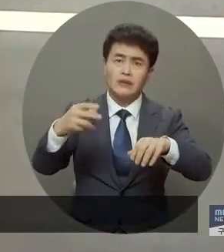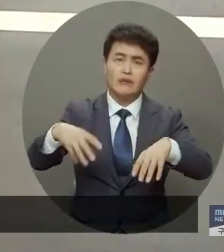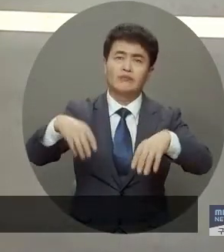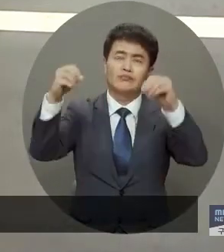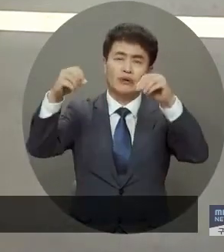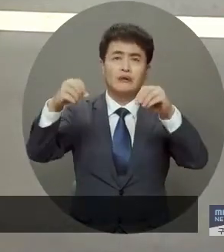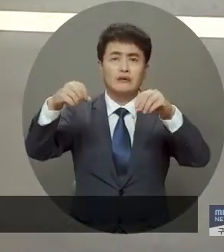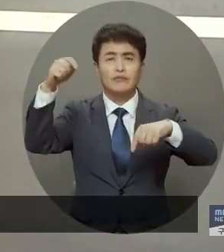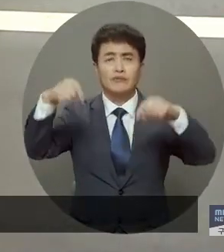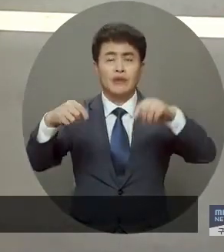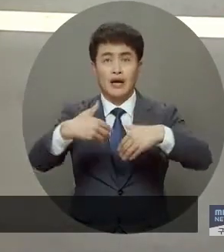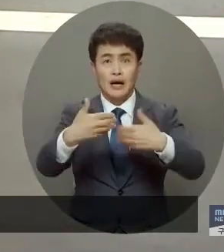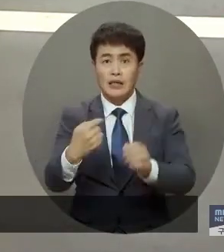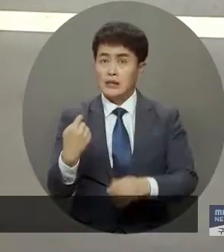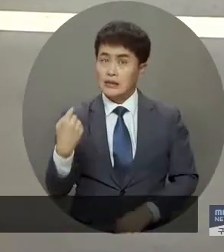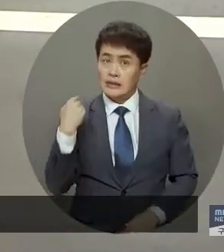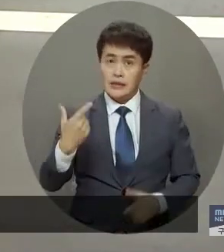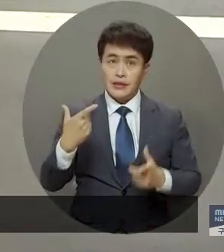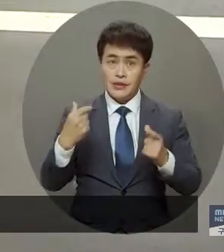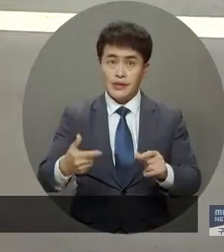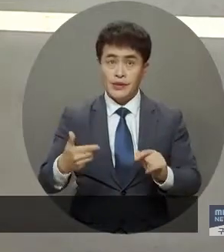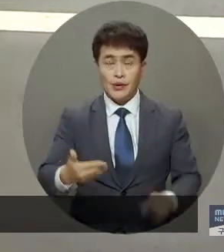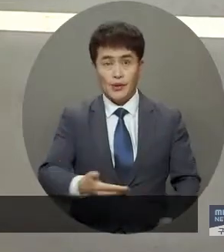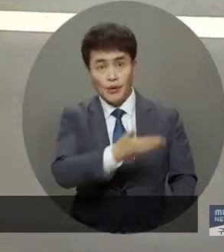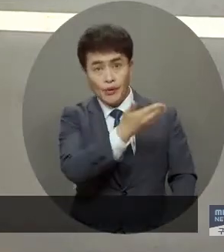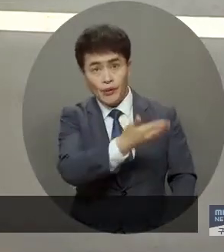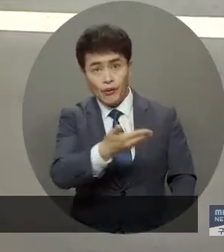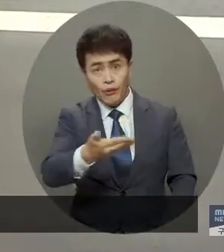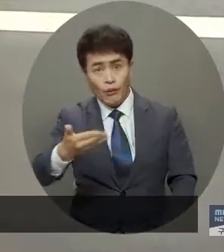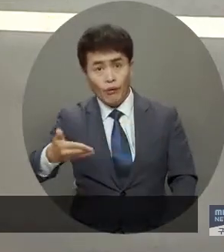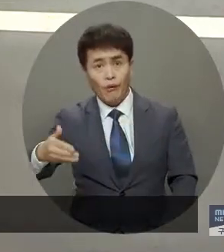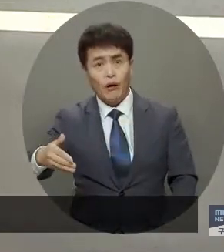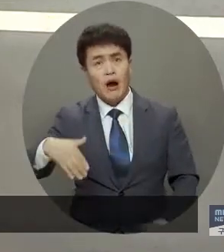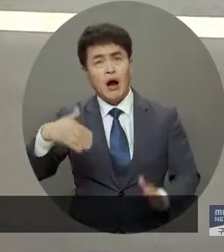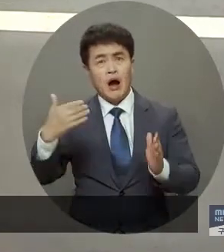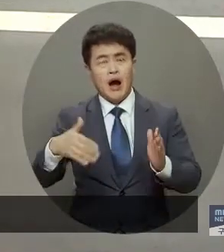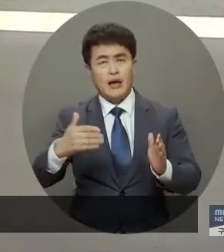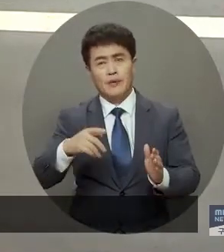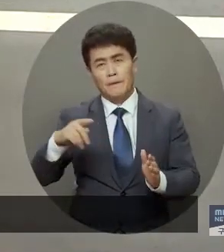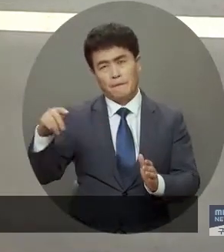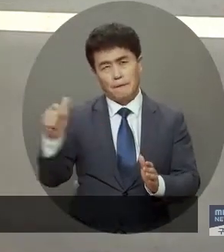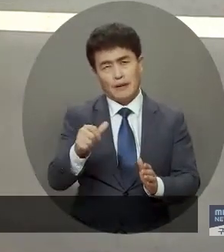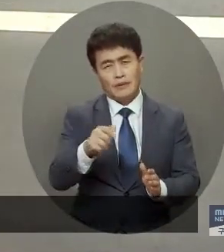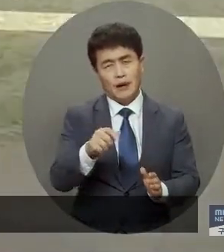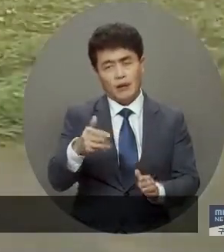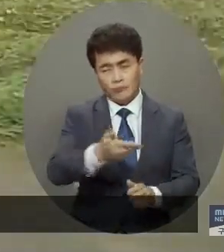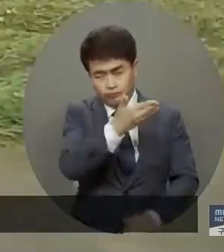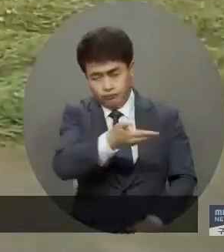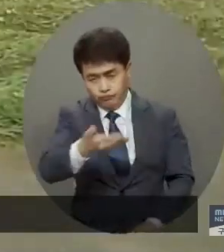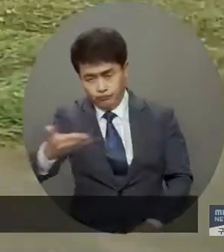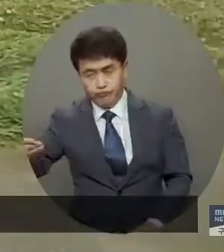있습니다. 하지만 제 뒤로 보이는 전주 삼천의 물은 아직도 빠르게 흐르고 있습니다.